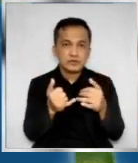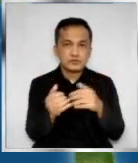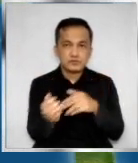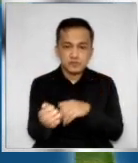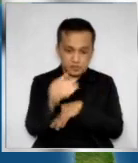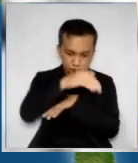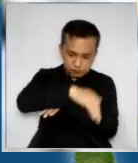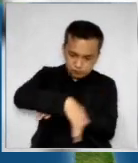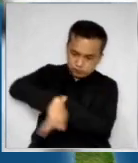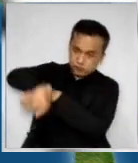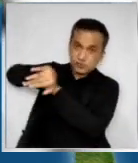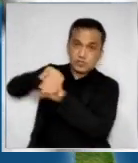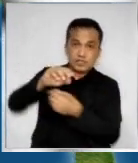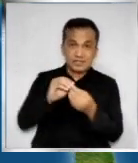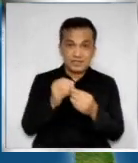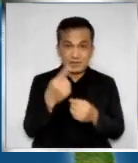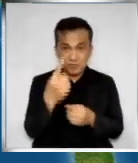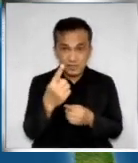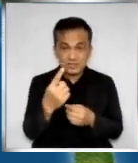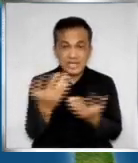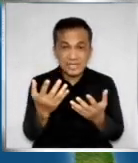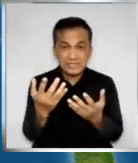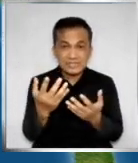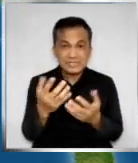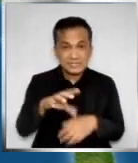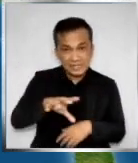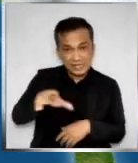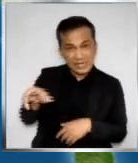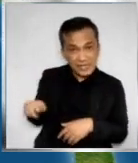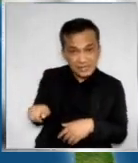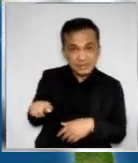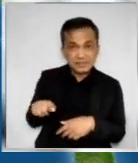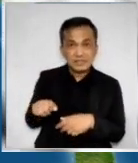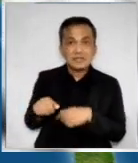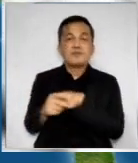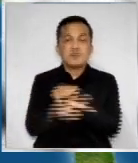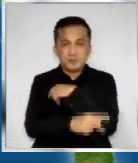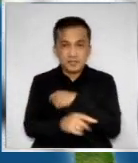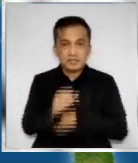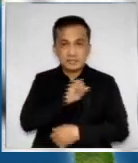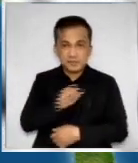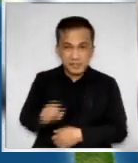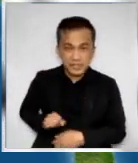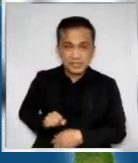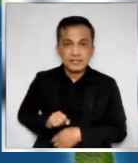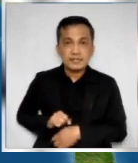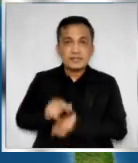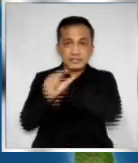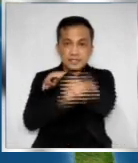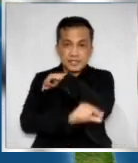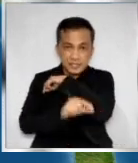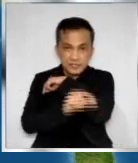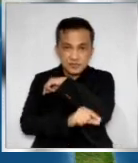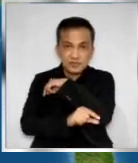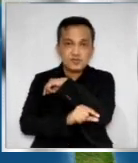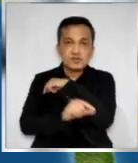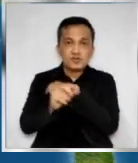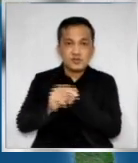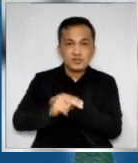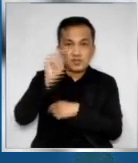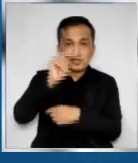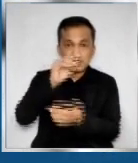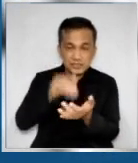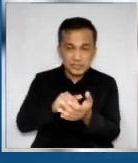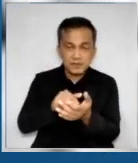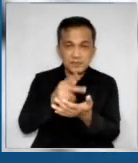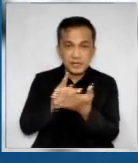sa eastern portion ng Cagayan, diyan sa buong probinsya ng Isabela, Quirino, northern and central portions of Aurora,